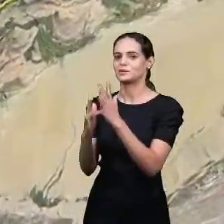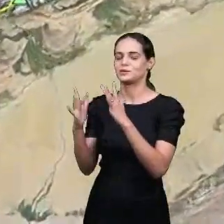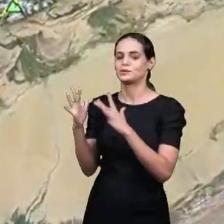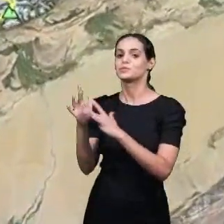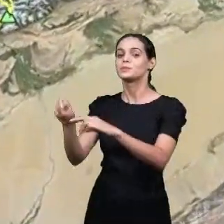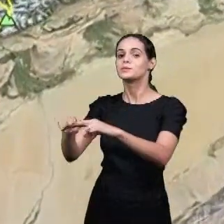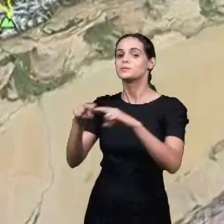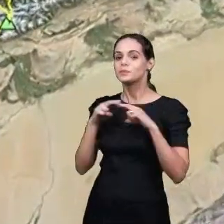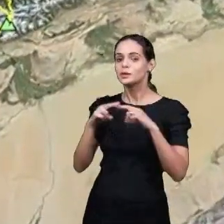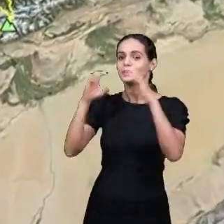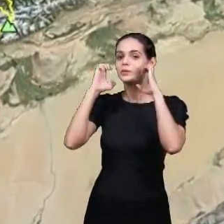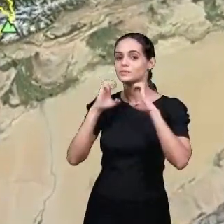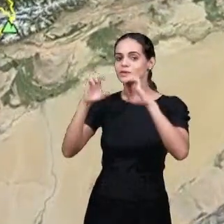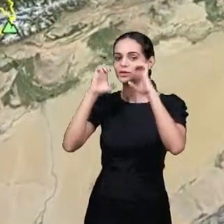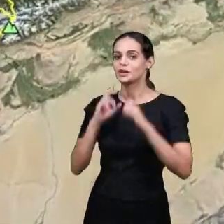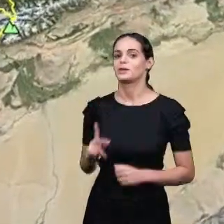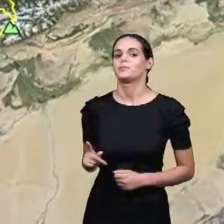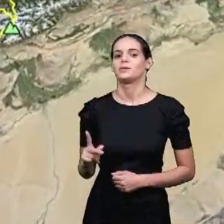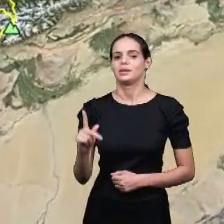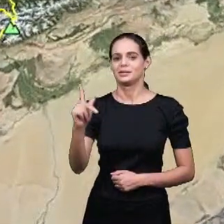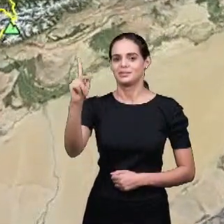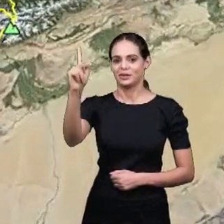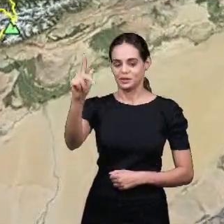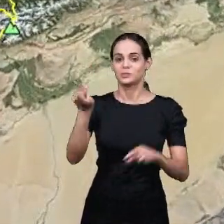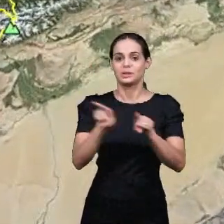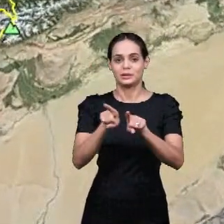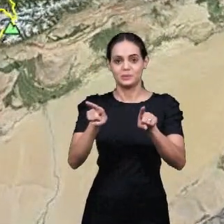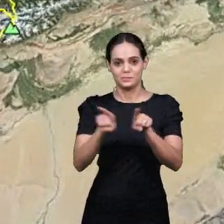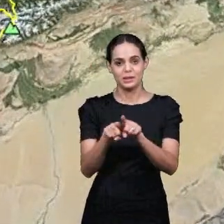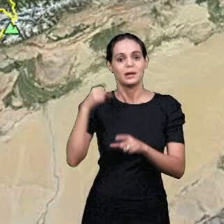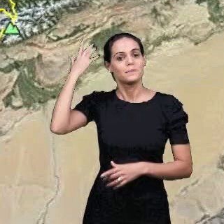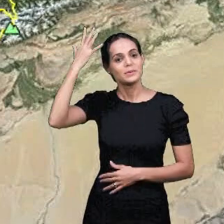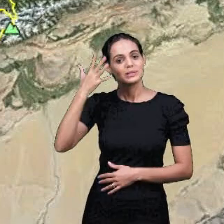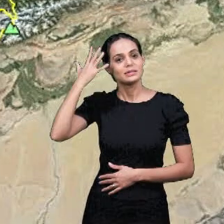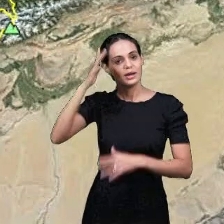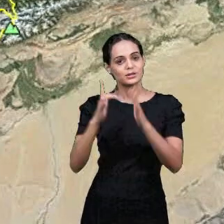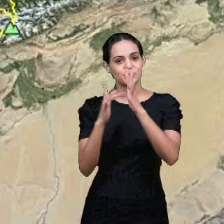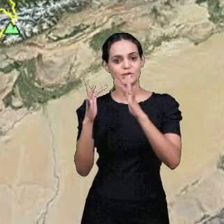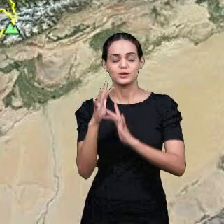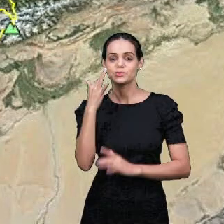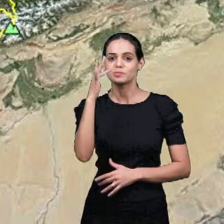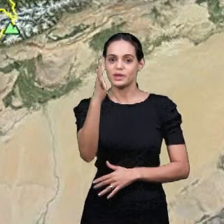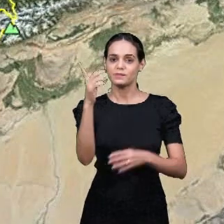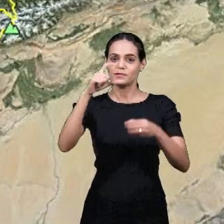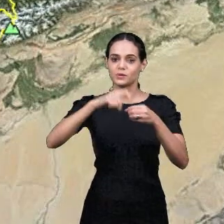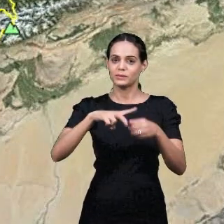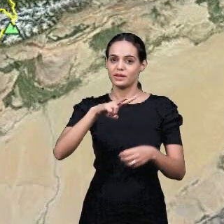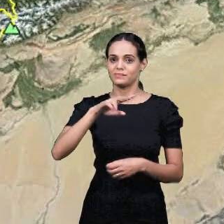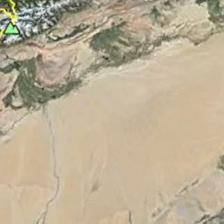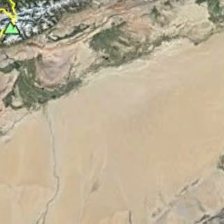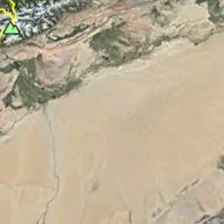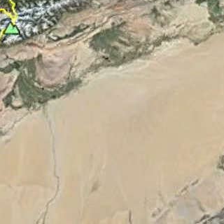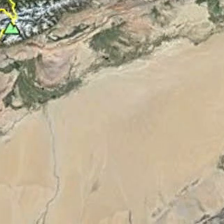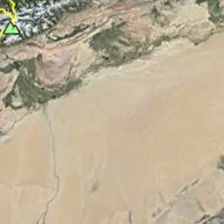par l'évangile éternel et par le message du retour imminent du Seigneur Jésus.